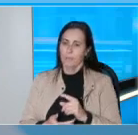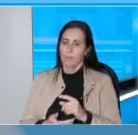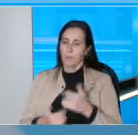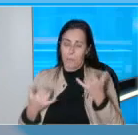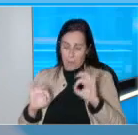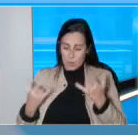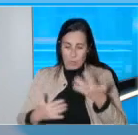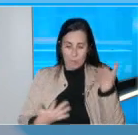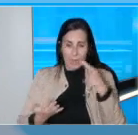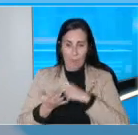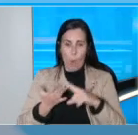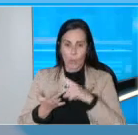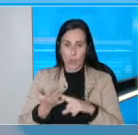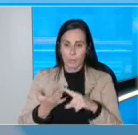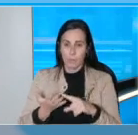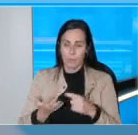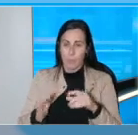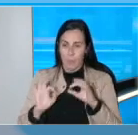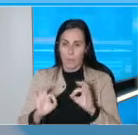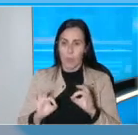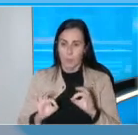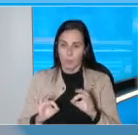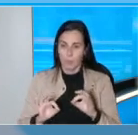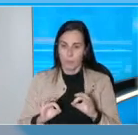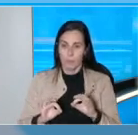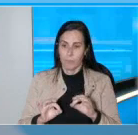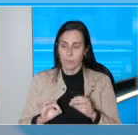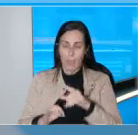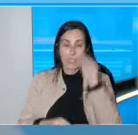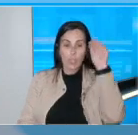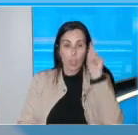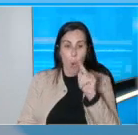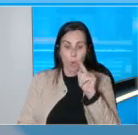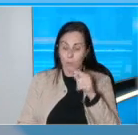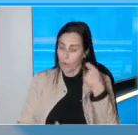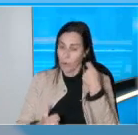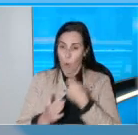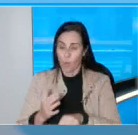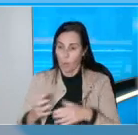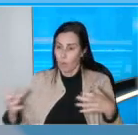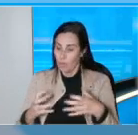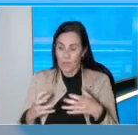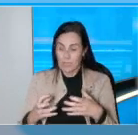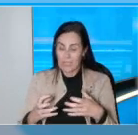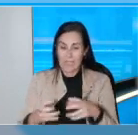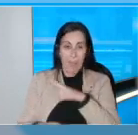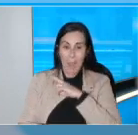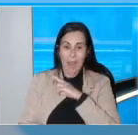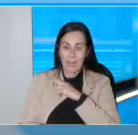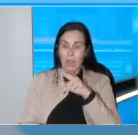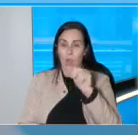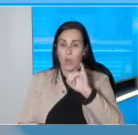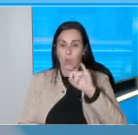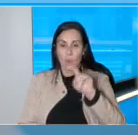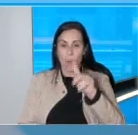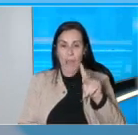וממש עכשיו, לפני מספר חודשים, ראינו את רשות ההשקעות הסעודית, משתלטת על ניוקאסל, מועדון צנוע באנגליה, אמנם